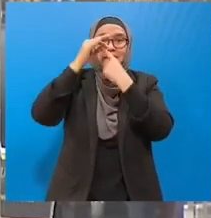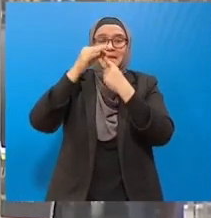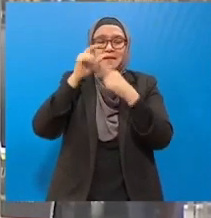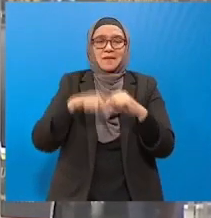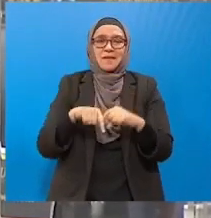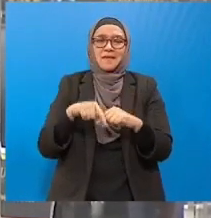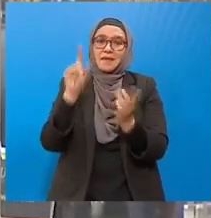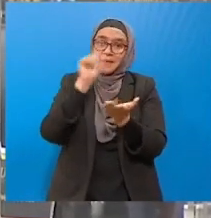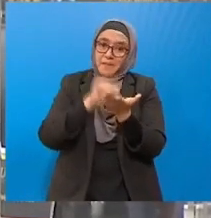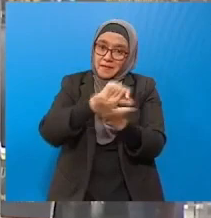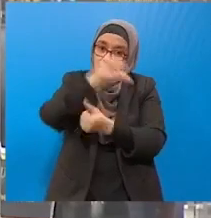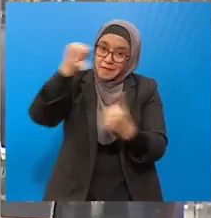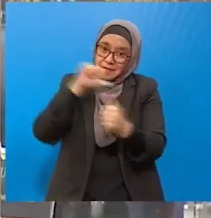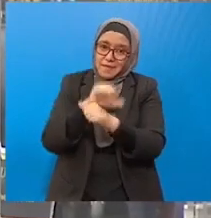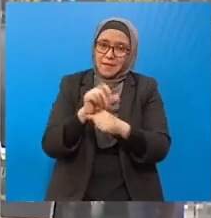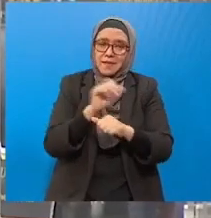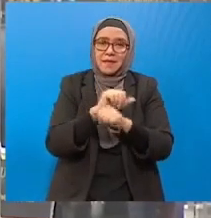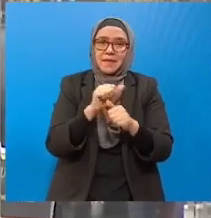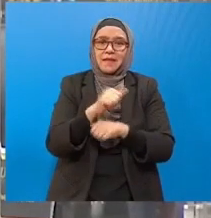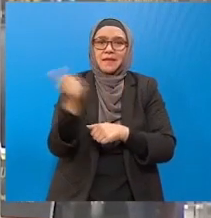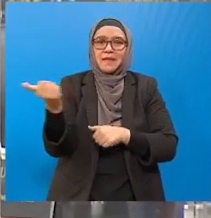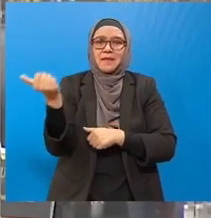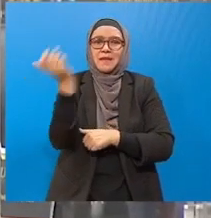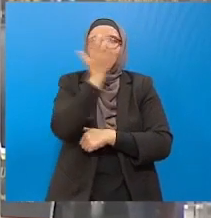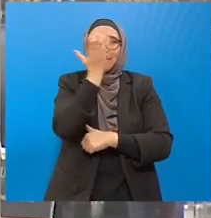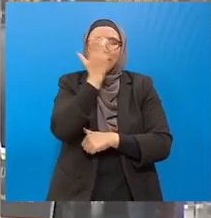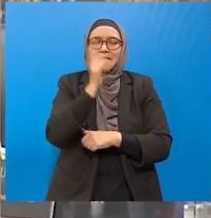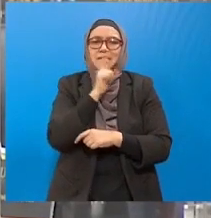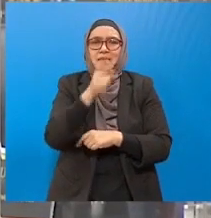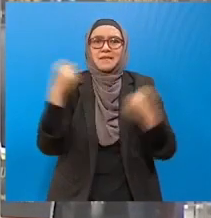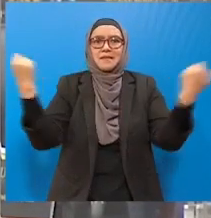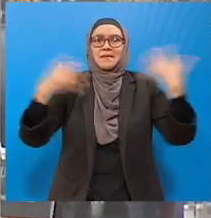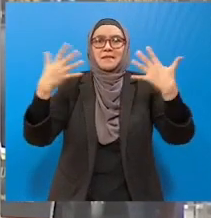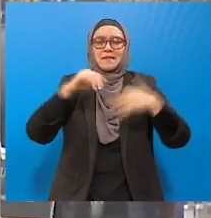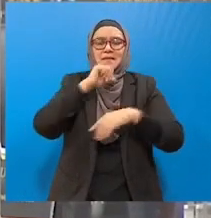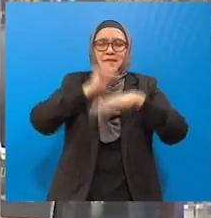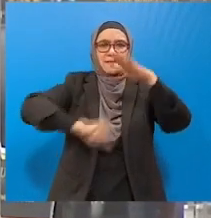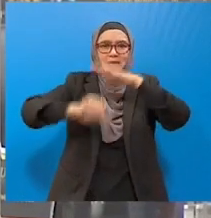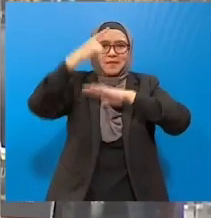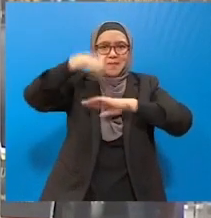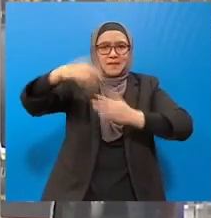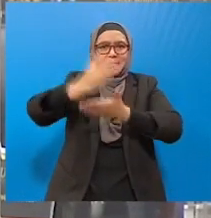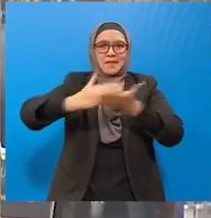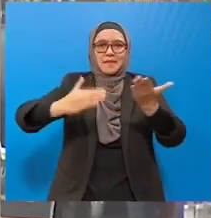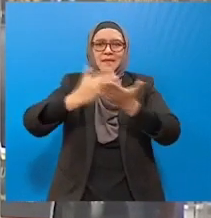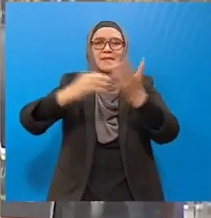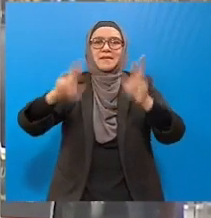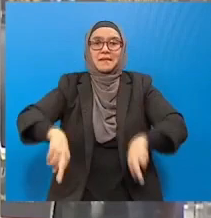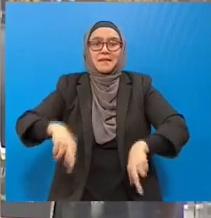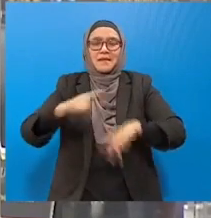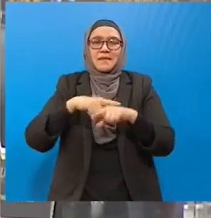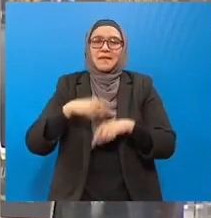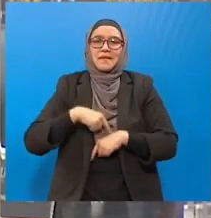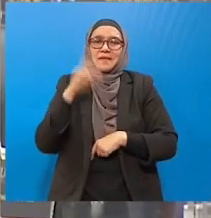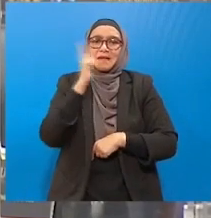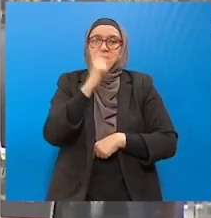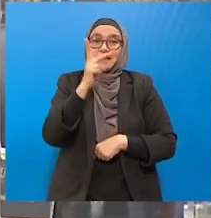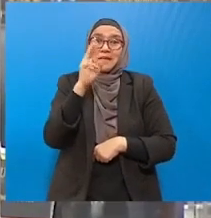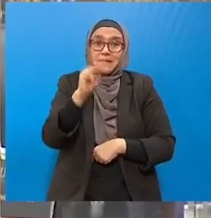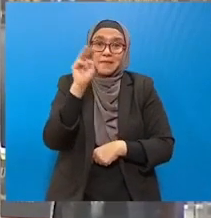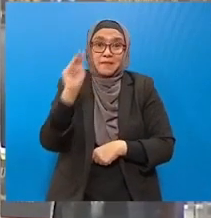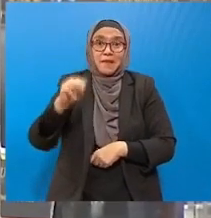mengelirukan Ia juga menjadikan ketakutan yang tidak berasas kepada masa kepada sebagian rakyat Kementerian komunikasi dan multimedia Malaysia